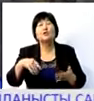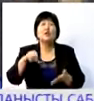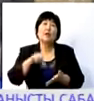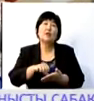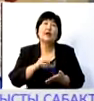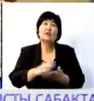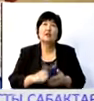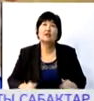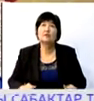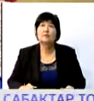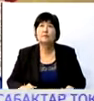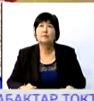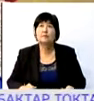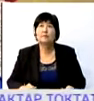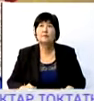салды.